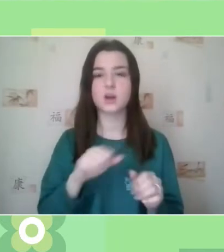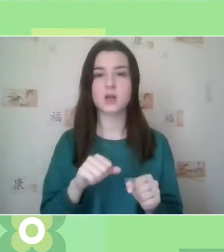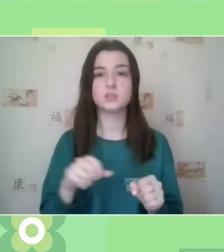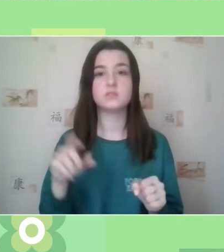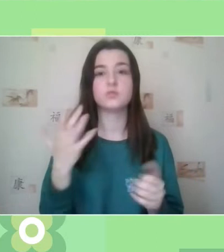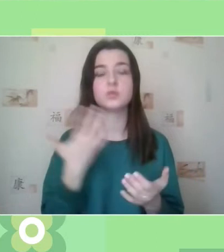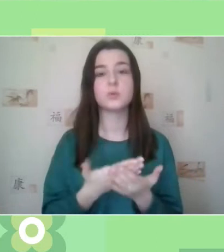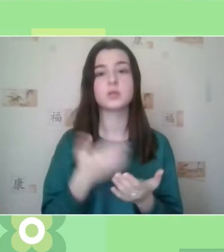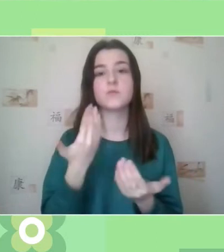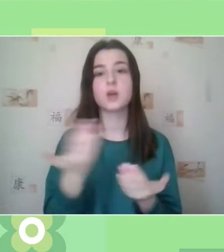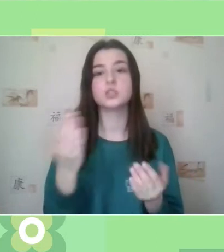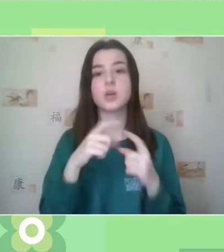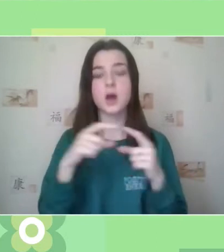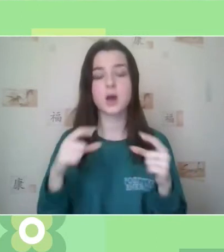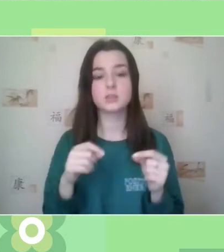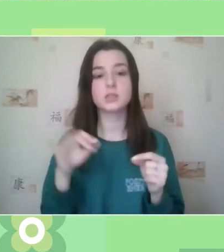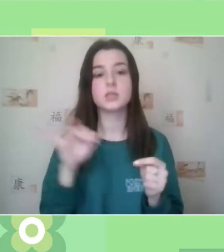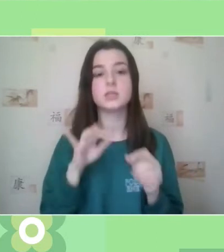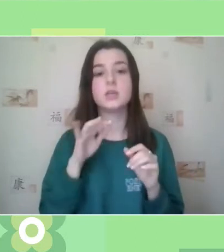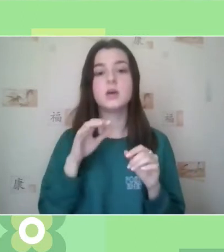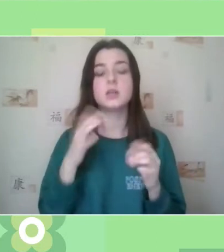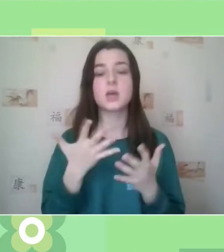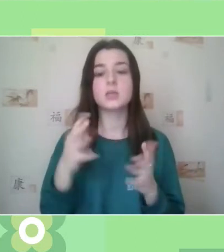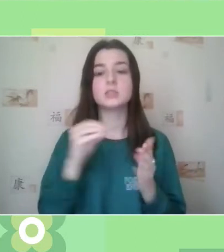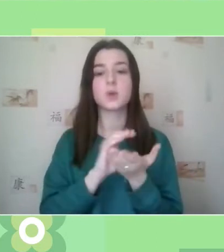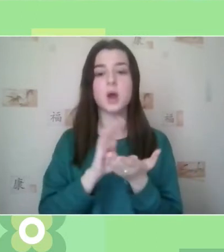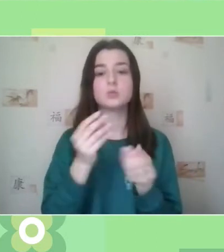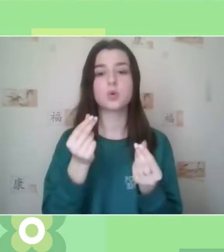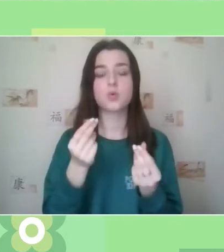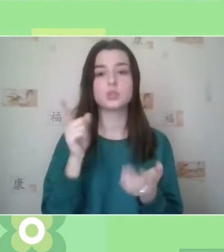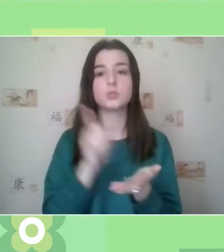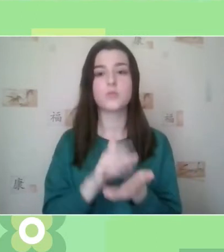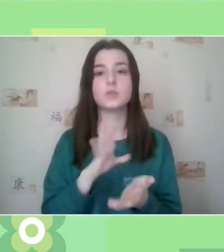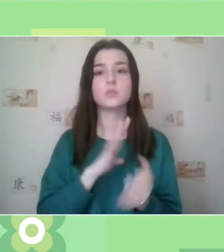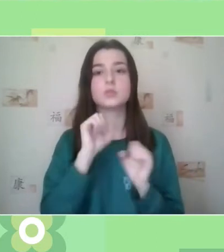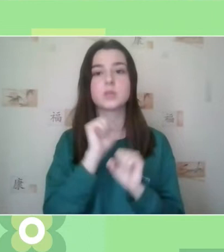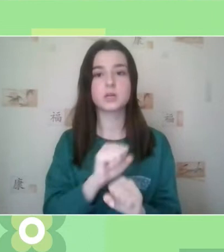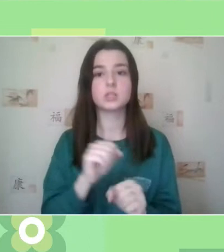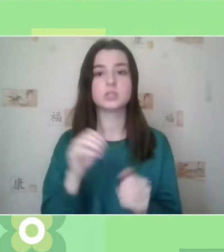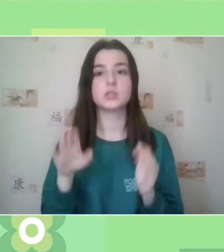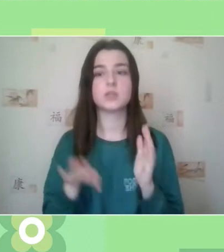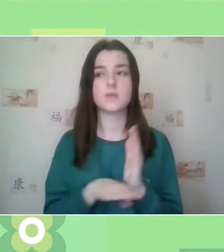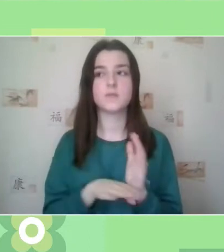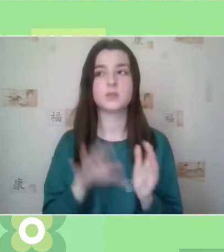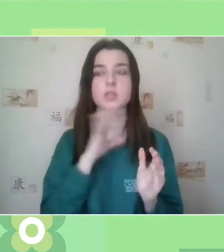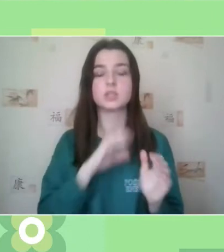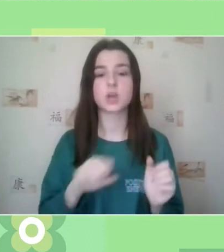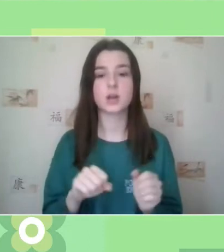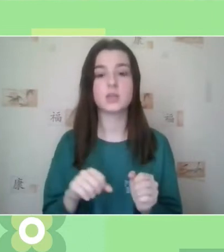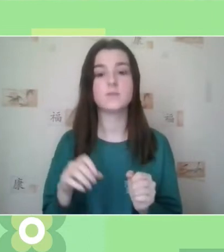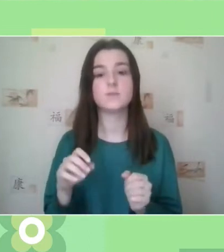повинні бути захищені від шахраїв. І наші місцеві українські банки, в принципі, працюють з цим механізмом більш-менш